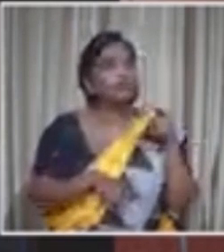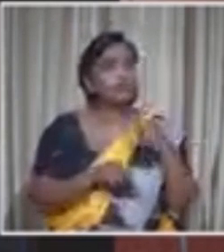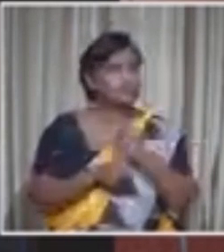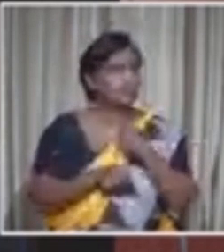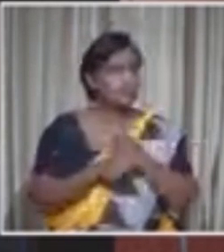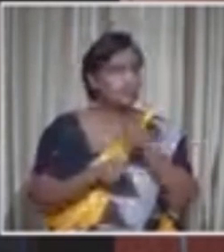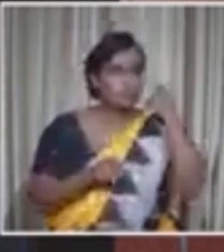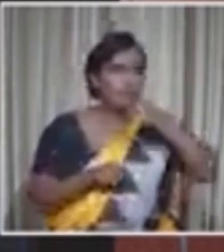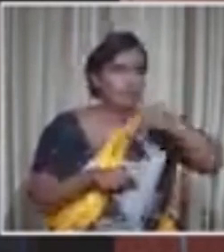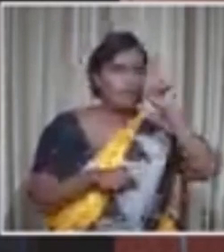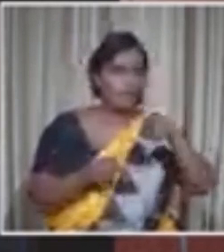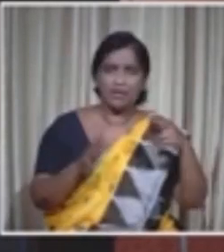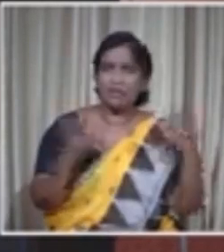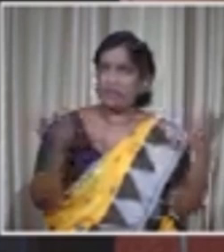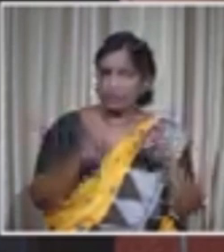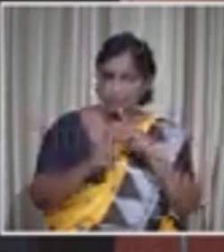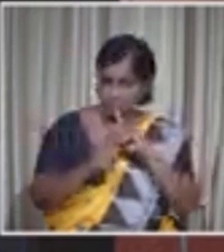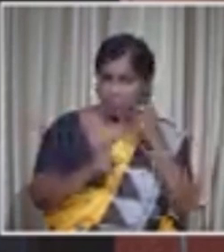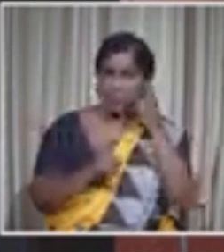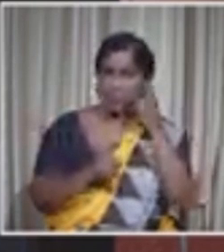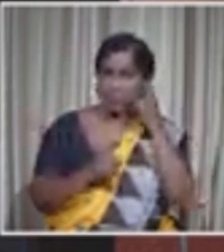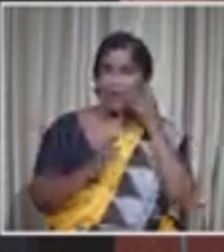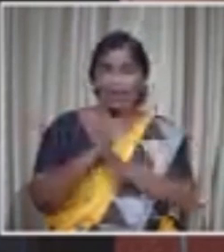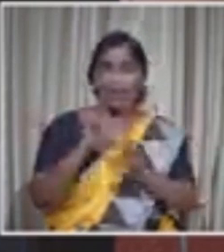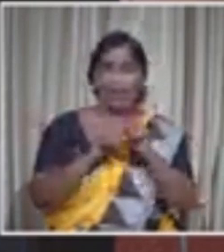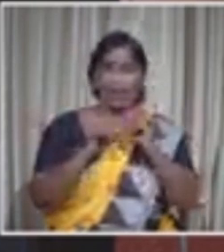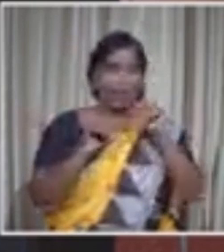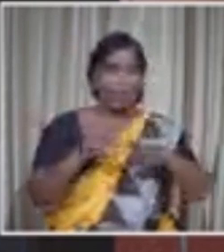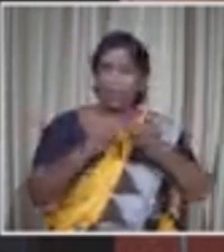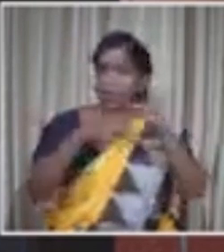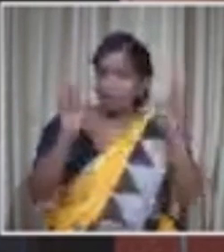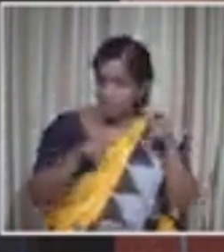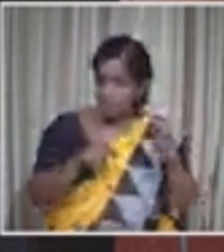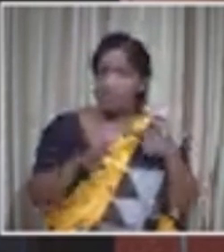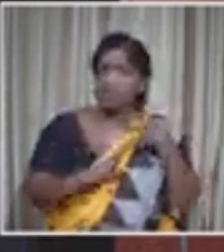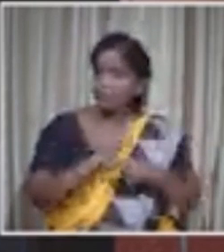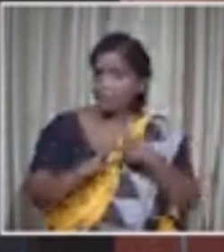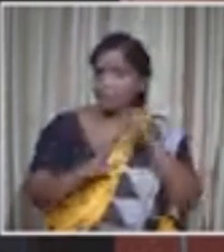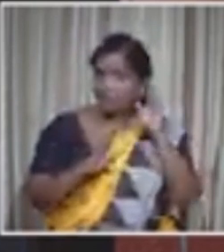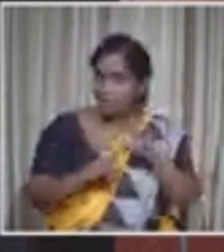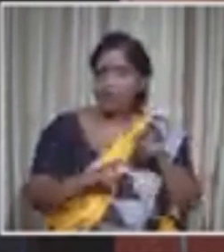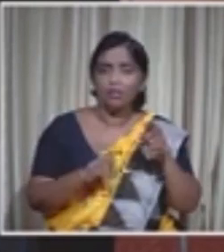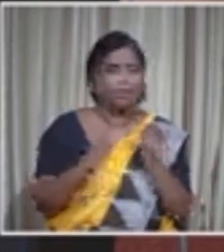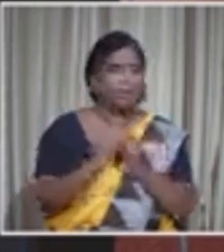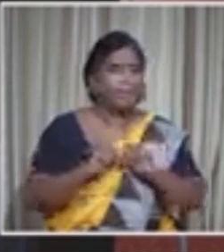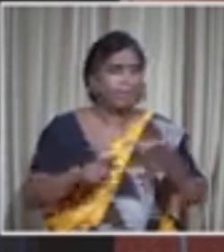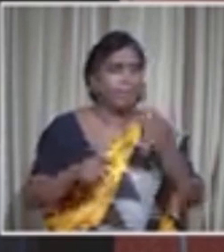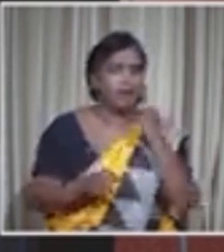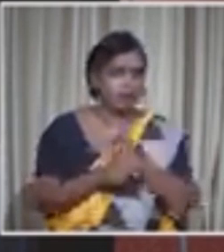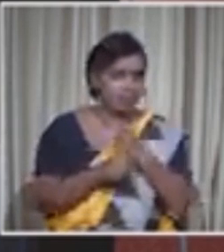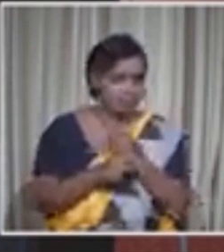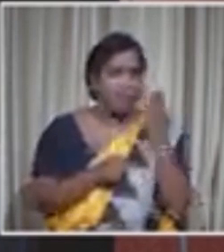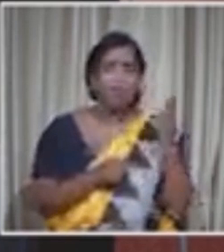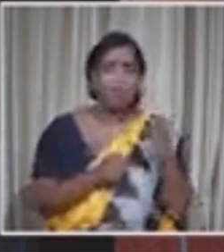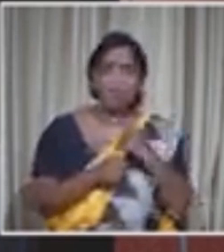என்கிறார்கள். அரசாங்கம் அமைச்சர்களை கலைத்திருக்கிறது. ஆனால் இந்த நாட்டிலே இருக்கின்ற இயங்க முடியாத அரசாங்கம் கேட்பாரற்ற நிலையிலே